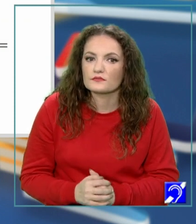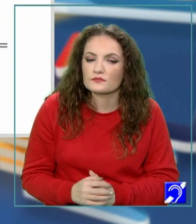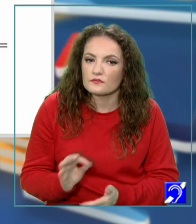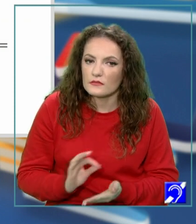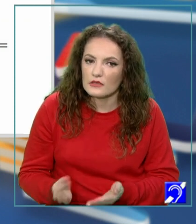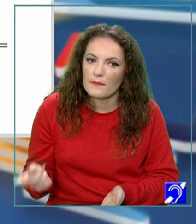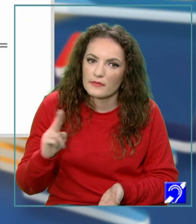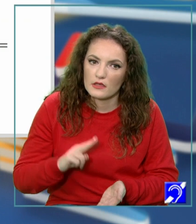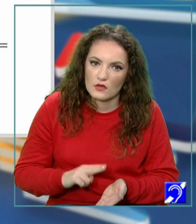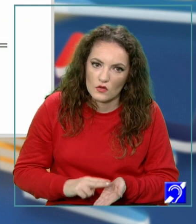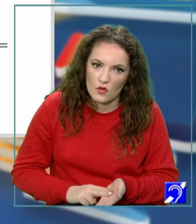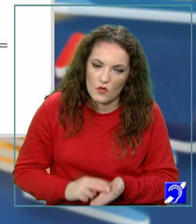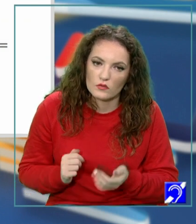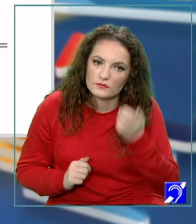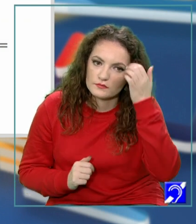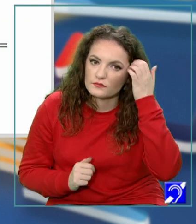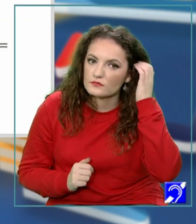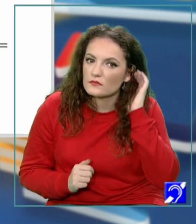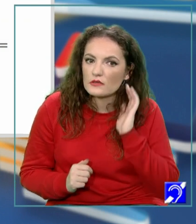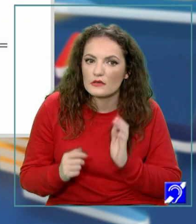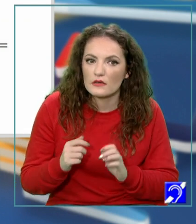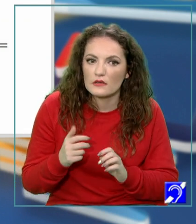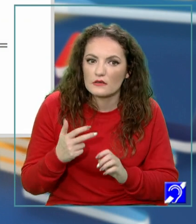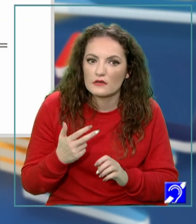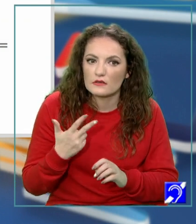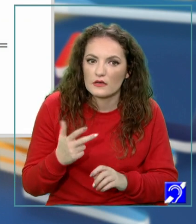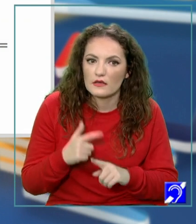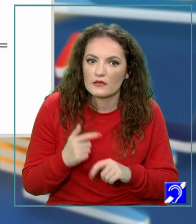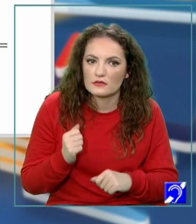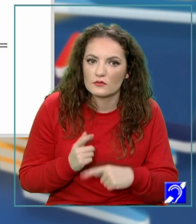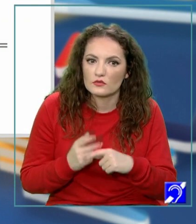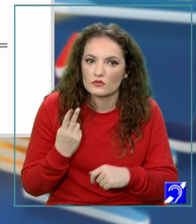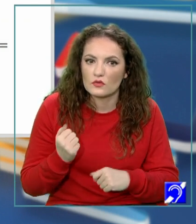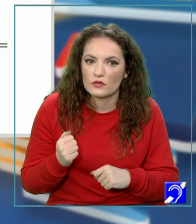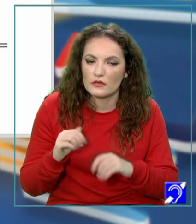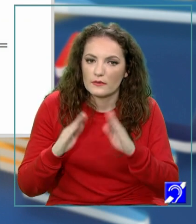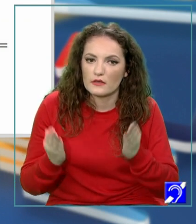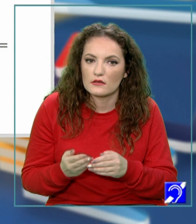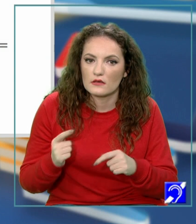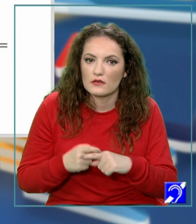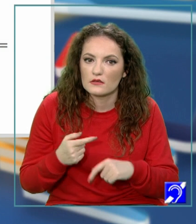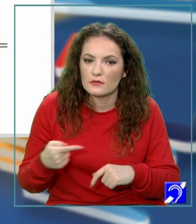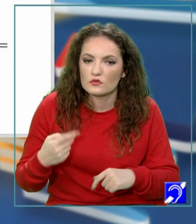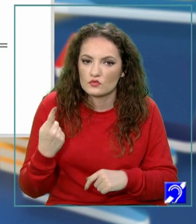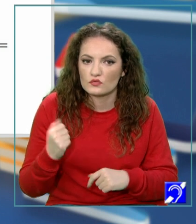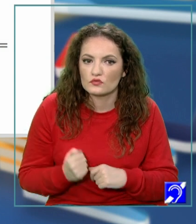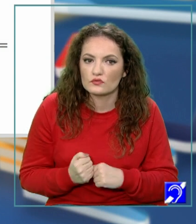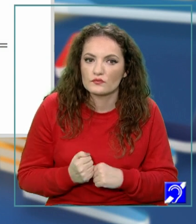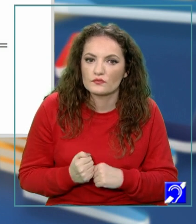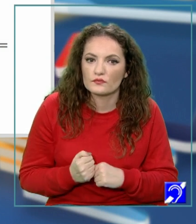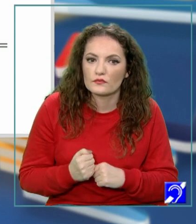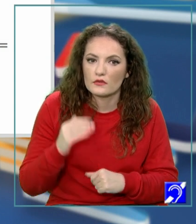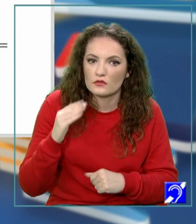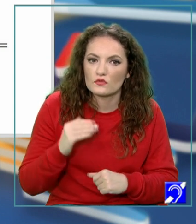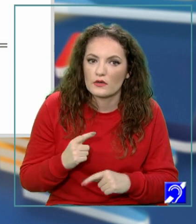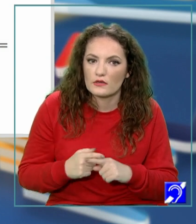lângă x minus 1 supra x pătrat minus 2x plus 1, minus 10 supra x pătrat minus 1, minus 3x minus 2 pe lângă x plus